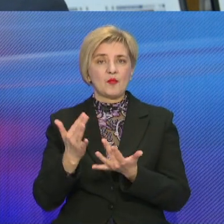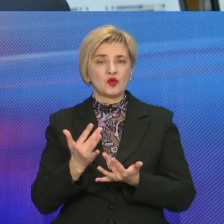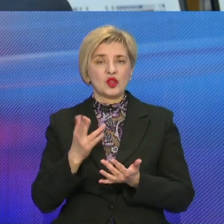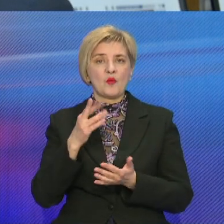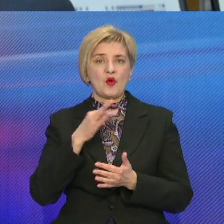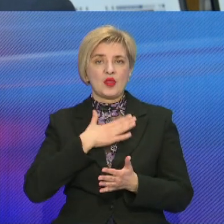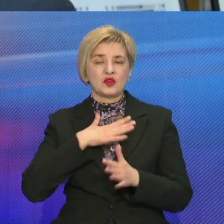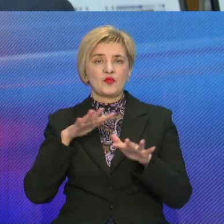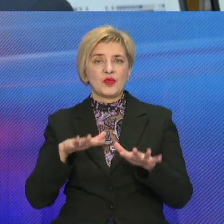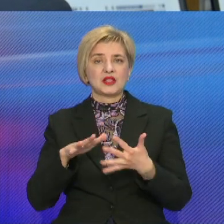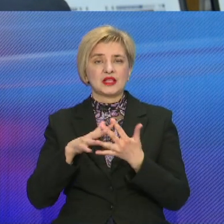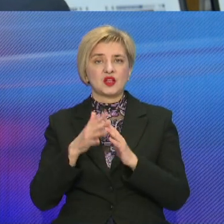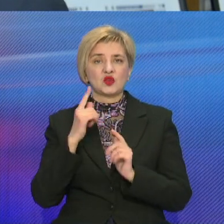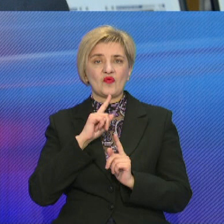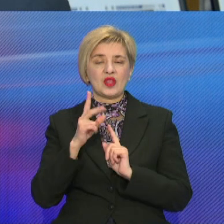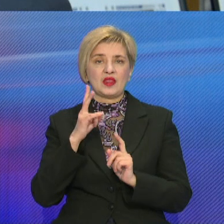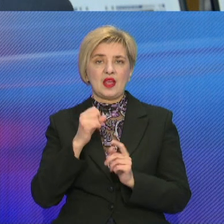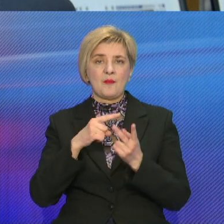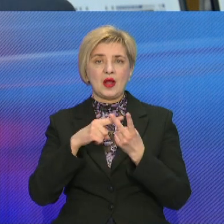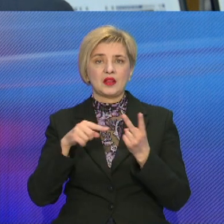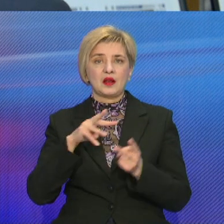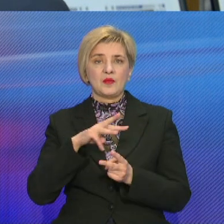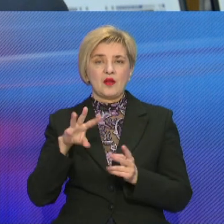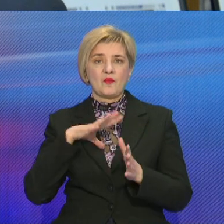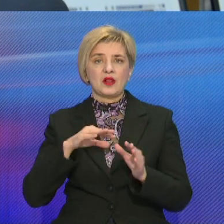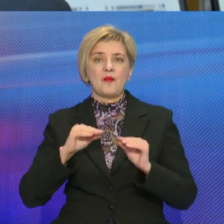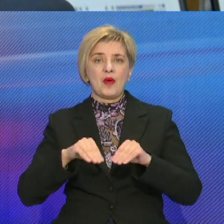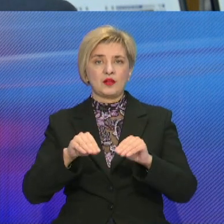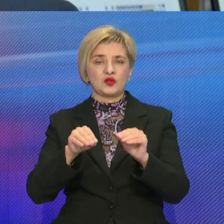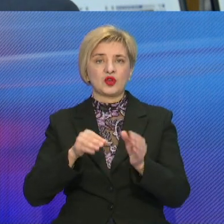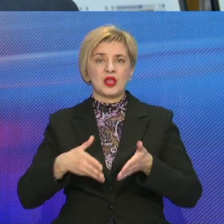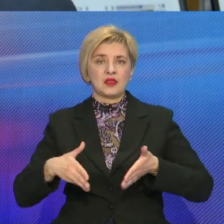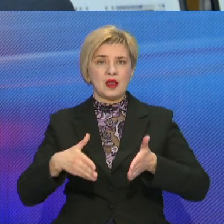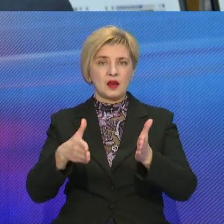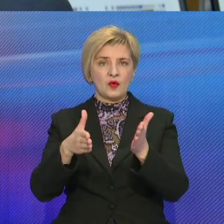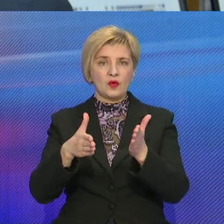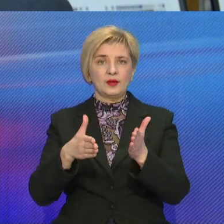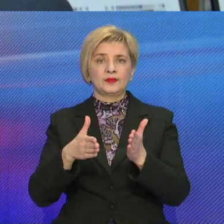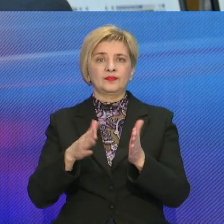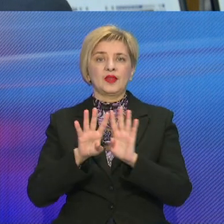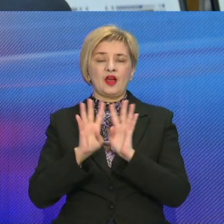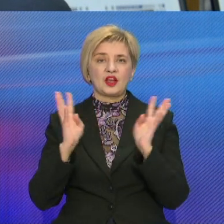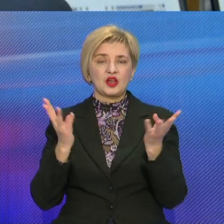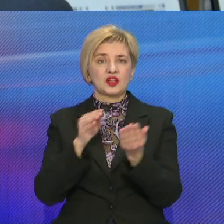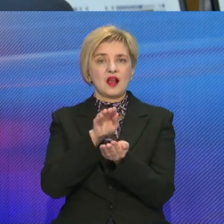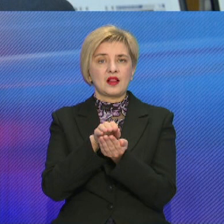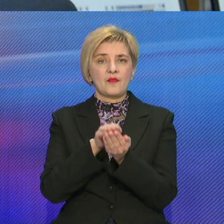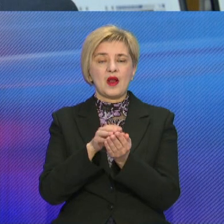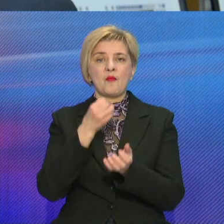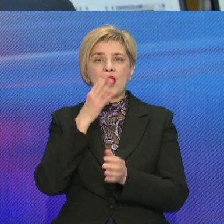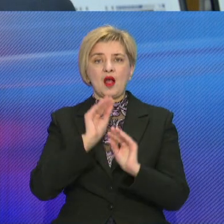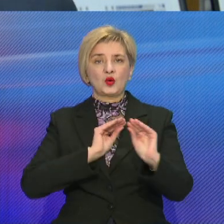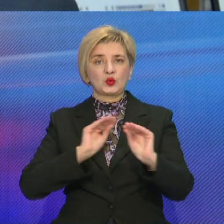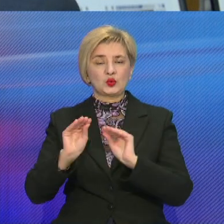совету на 1,5 миллиона было положено асфальтированных дорог, ограждение кладбищ и благоустройство всех